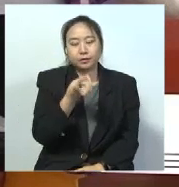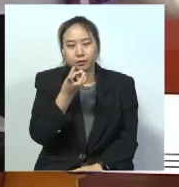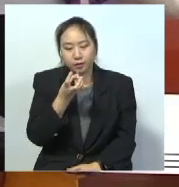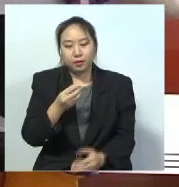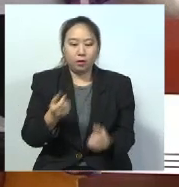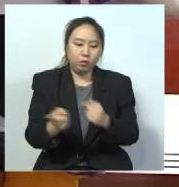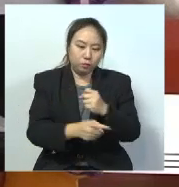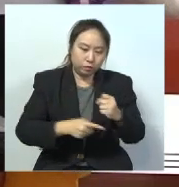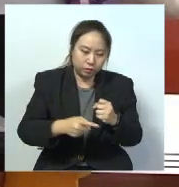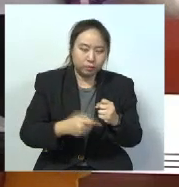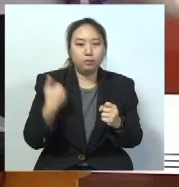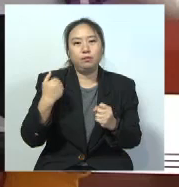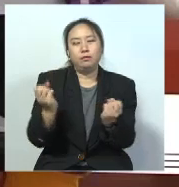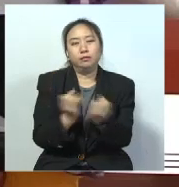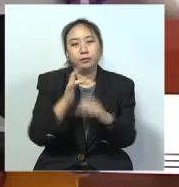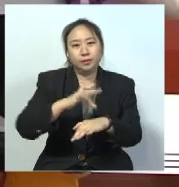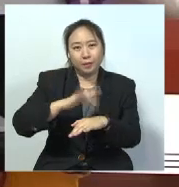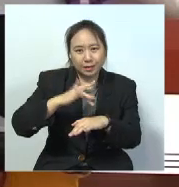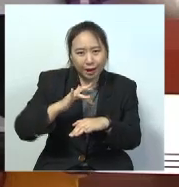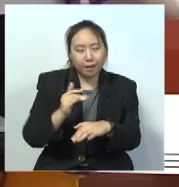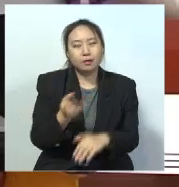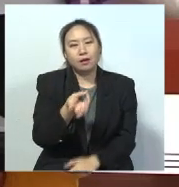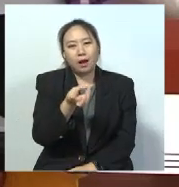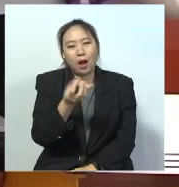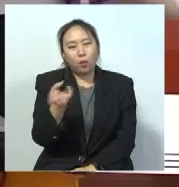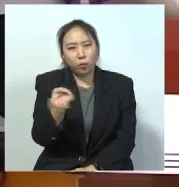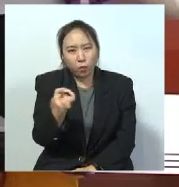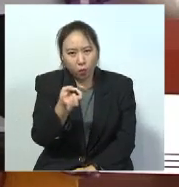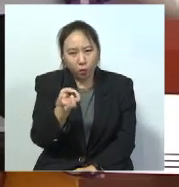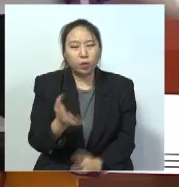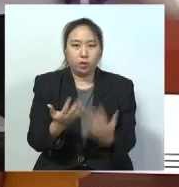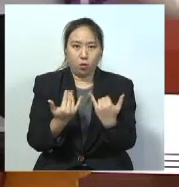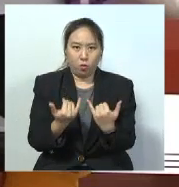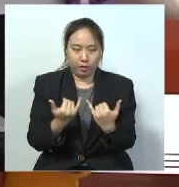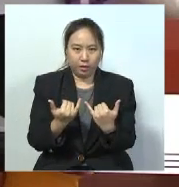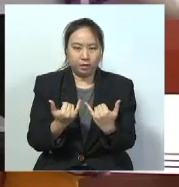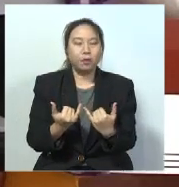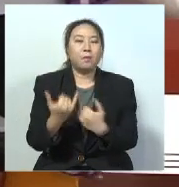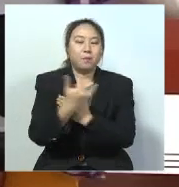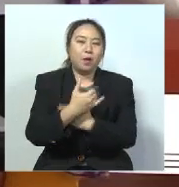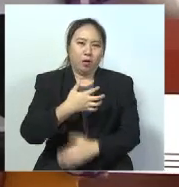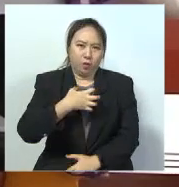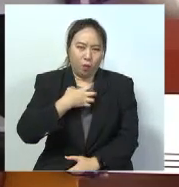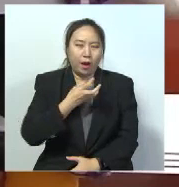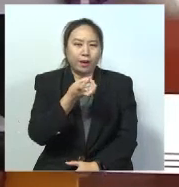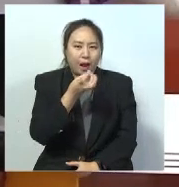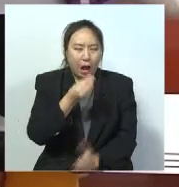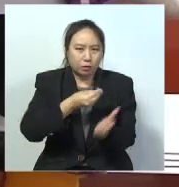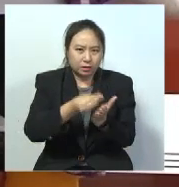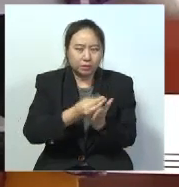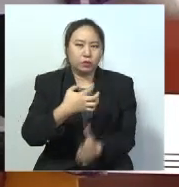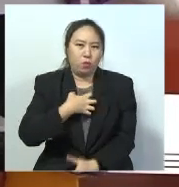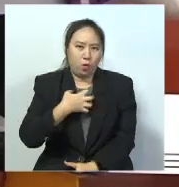ธรรมชาติข้าวผลผลิตก็มีน้อย ตอนนี้ก็ทำให้ความต้องการทางการตลาดเนี่ยค่อนข้างเยอะนะทั้งในต